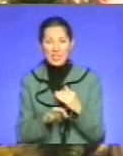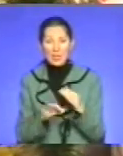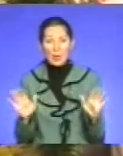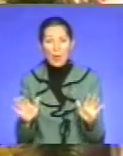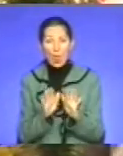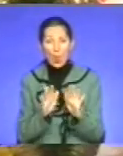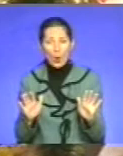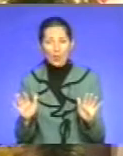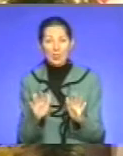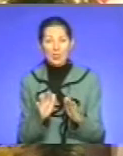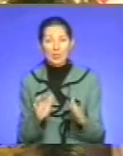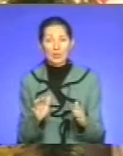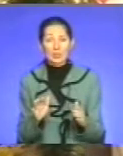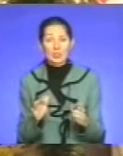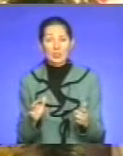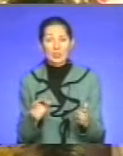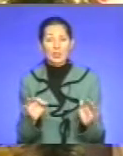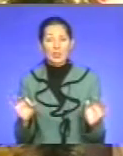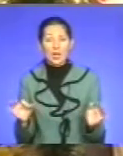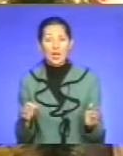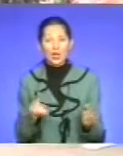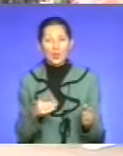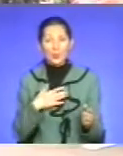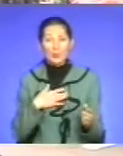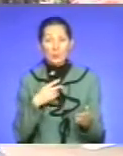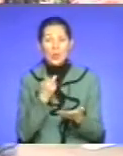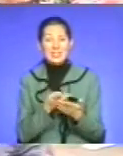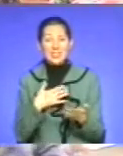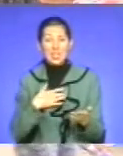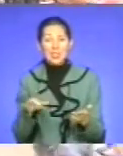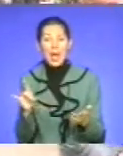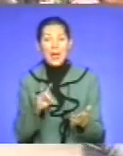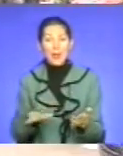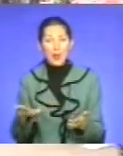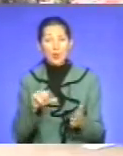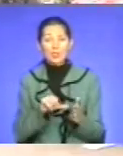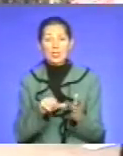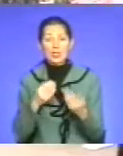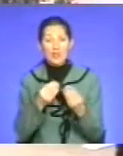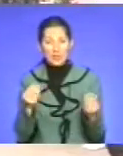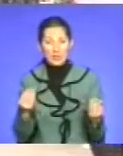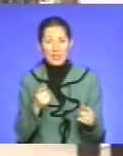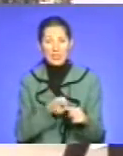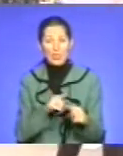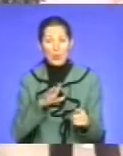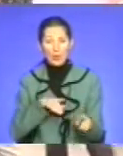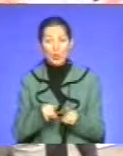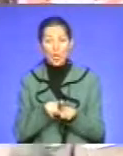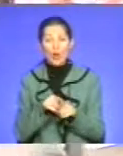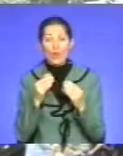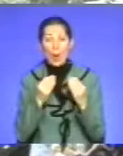ці мелодії відображали наш регіон. Учасники виставки, які побували на аналогічних експозиціях за